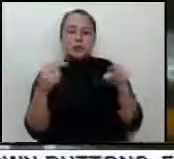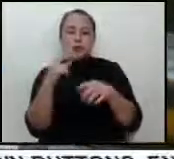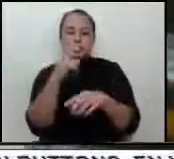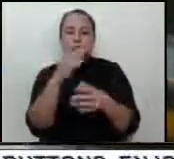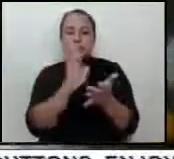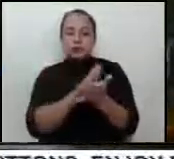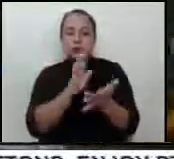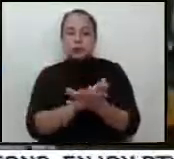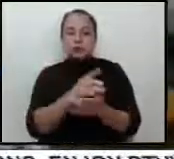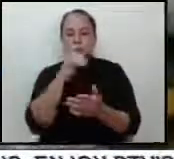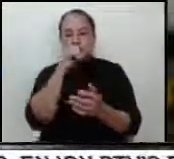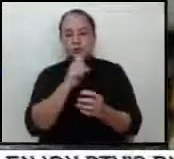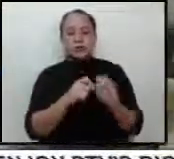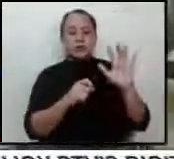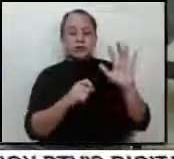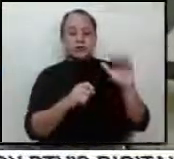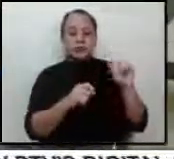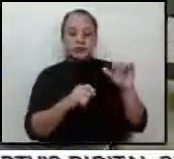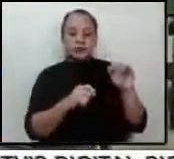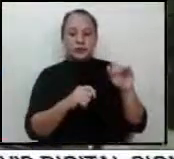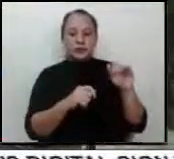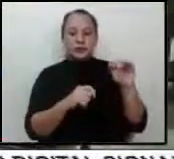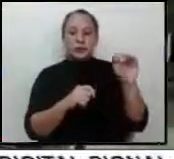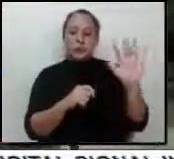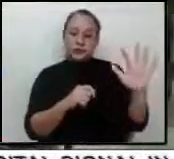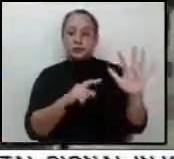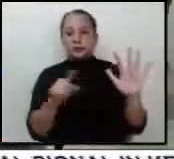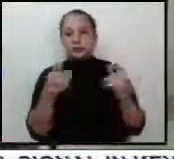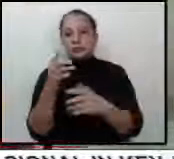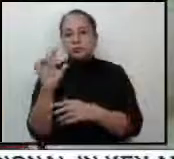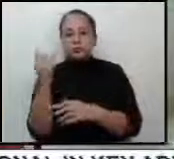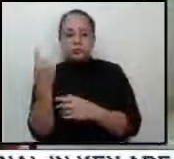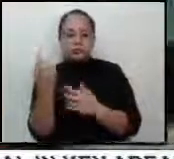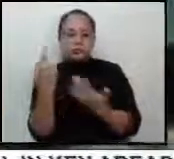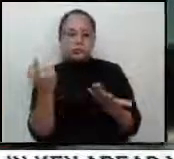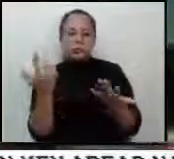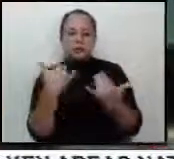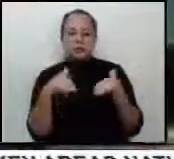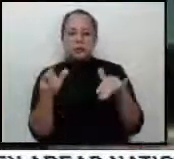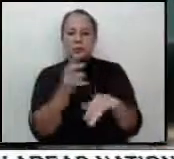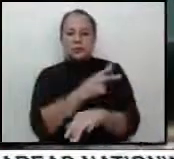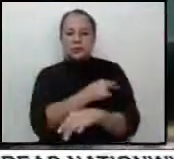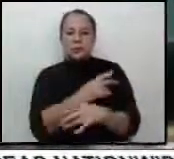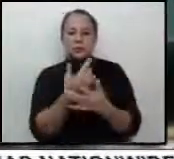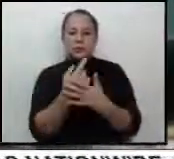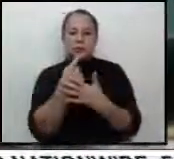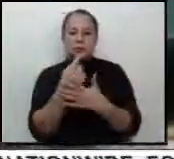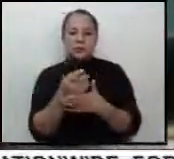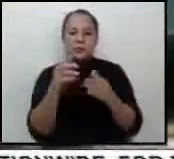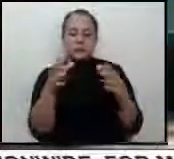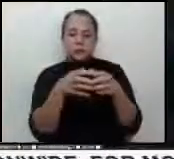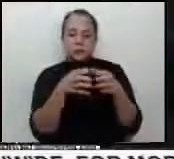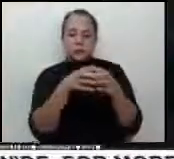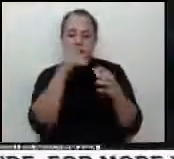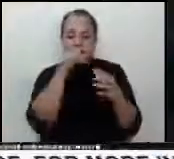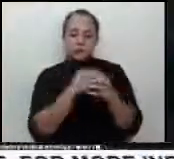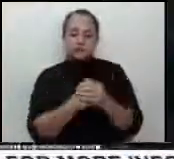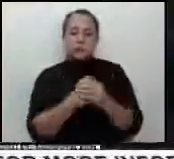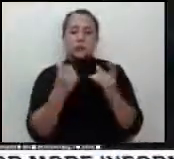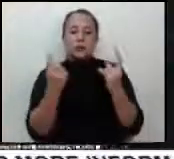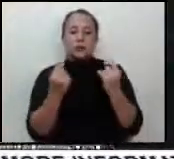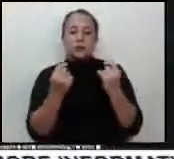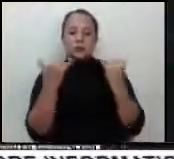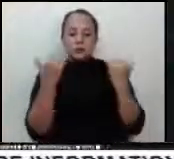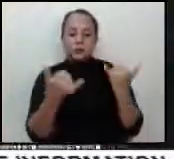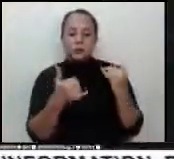sa NTF, nasa 10 million doses pa ng COVID-19 vaccines ang nakahandang iturok sa nasabing age group. Yun po, gagawin natin, sir, pagka